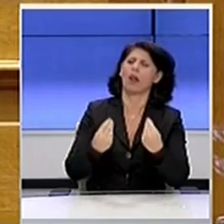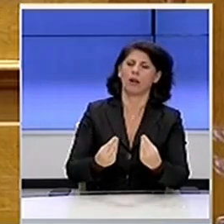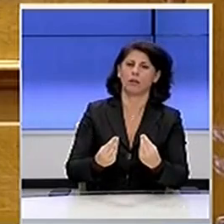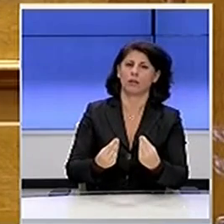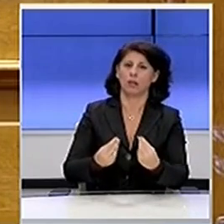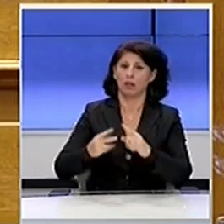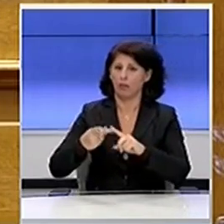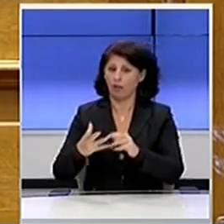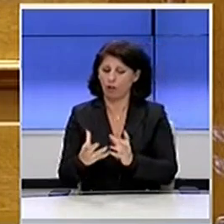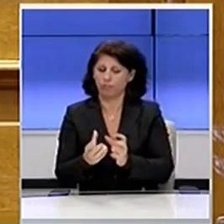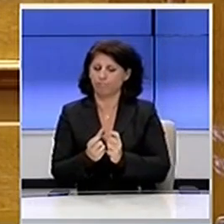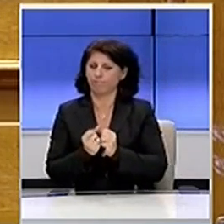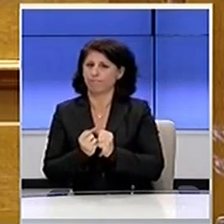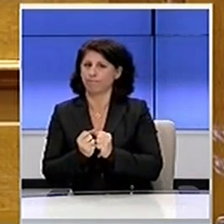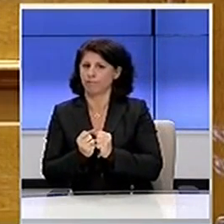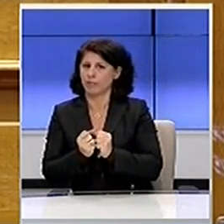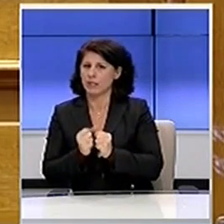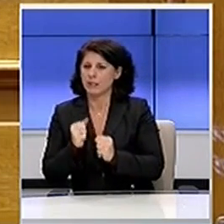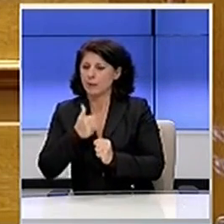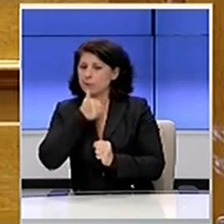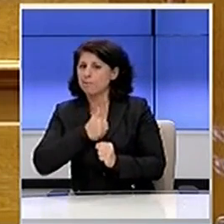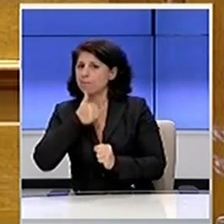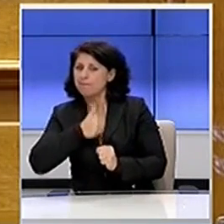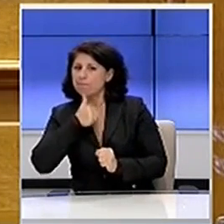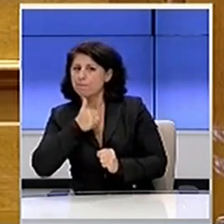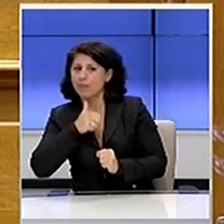ακόμα πιο συγκρατημένοι, να σφίξουμε τα δόντια, γιατί